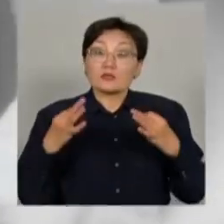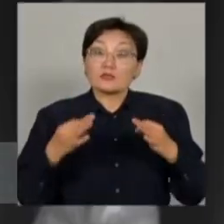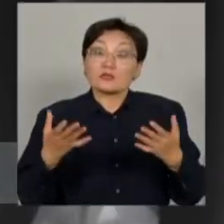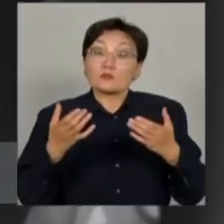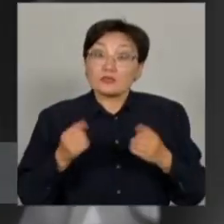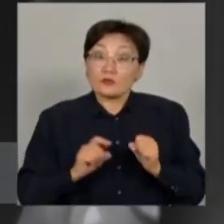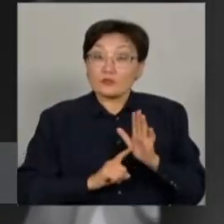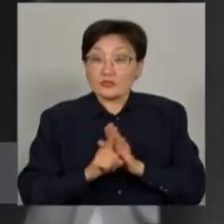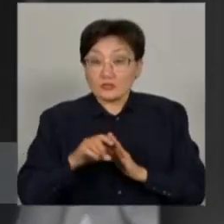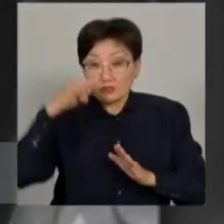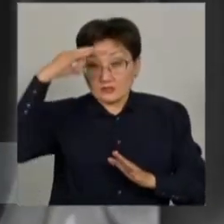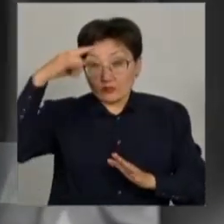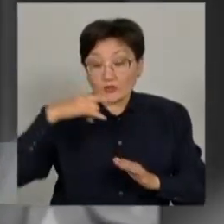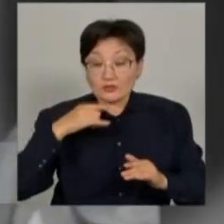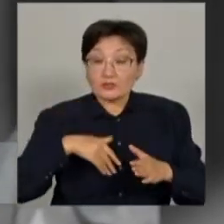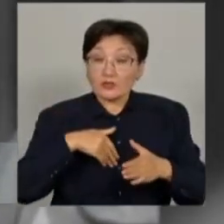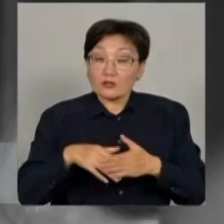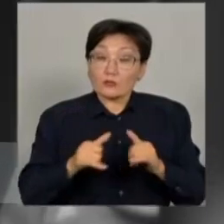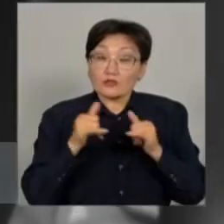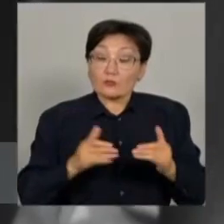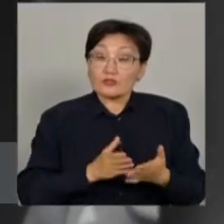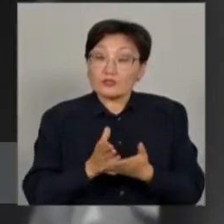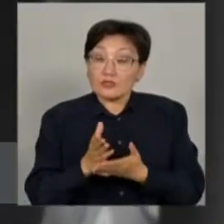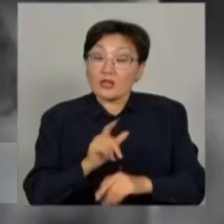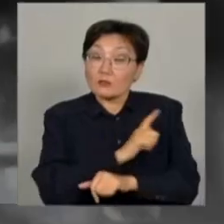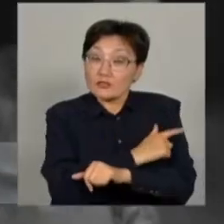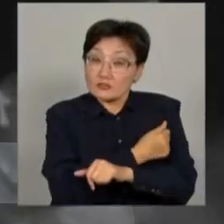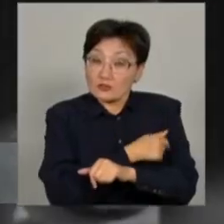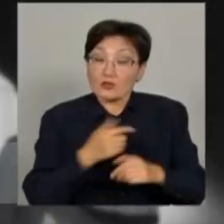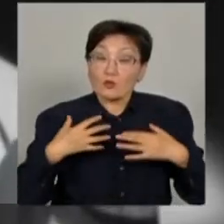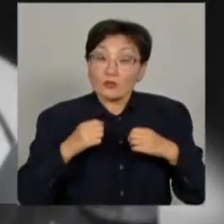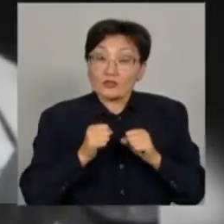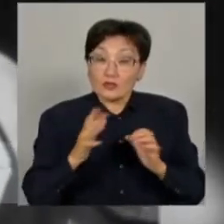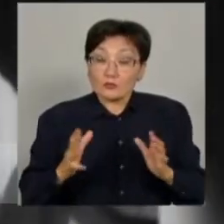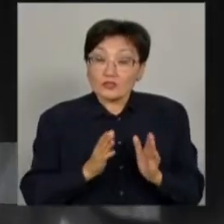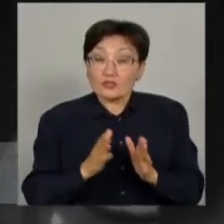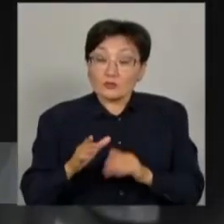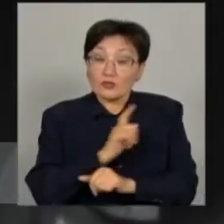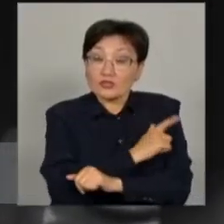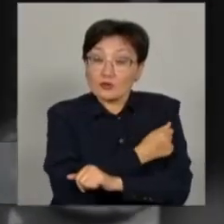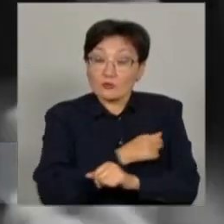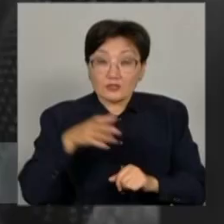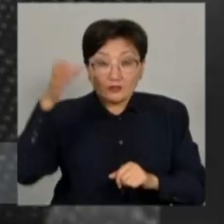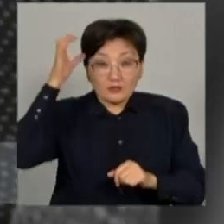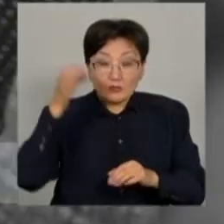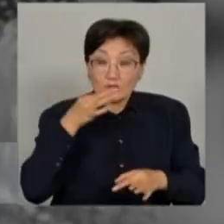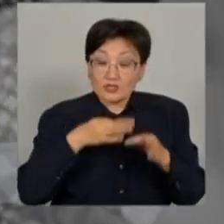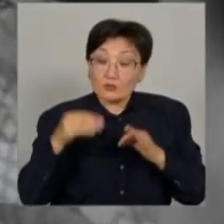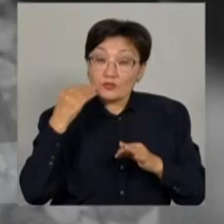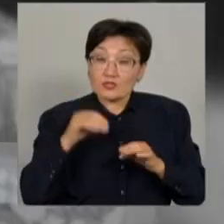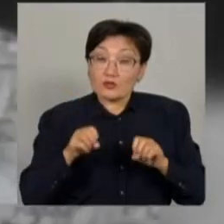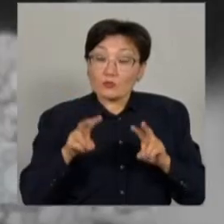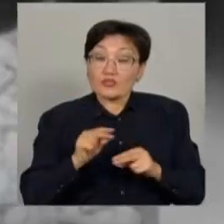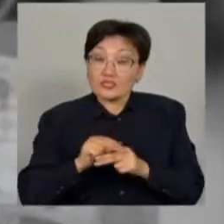Тәуелсіздік алғаннан бастап елімізде қарқынды дамып келе жатқан саланың бірі медицина. Денсаулық сақтау жүйесі, медициналық білім, дәрі-дәрмек сапасы,